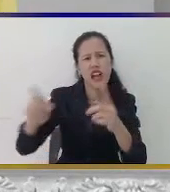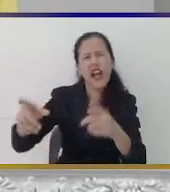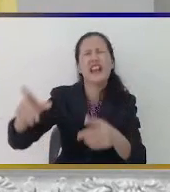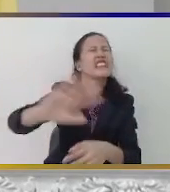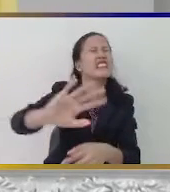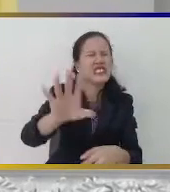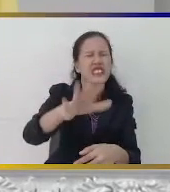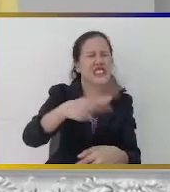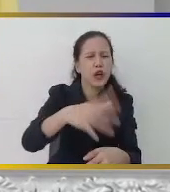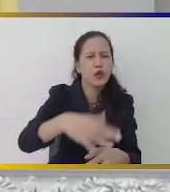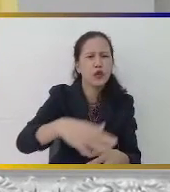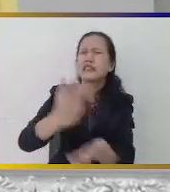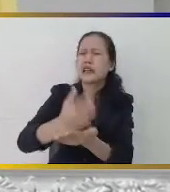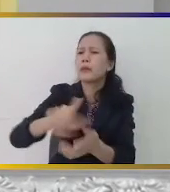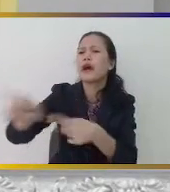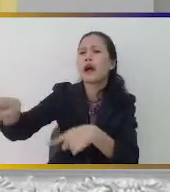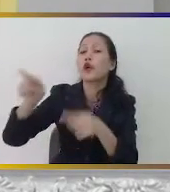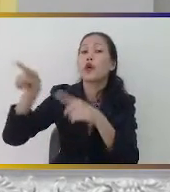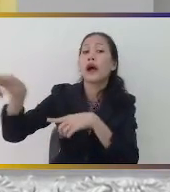muna.